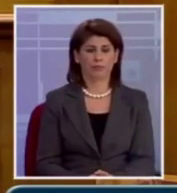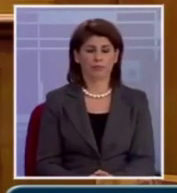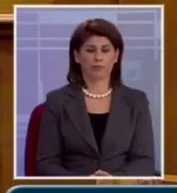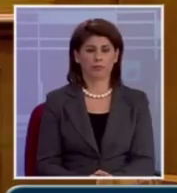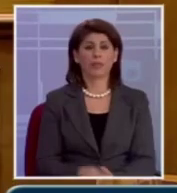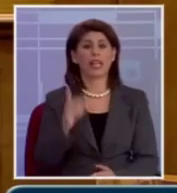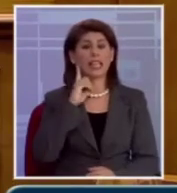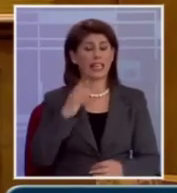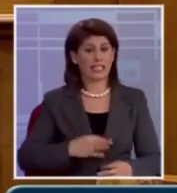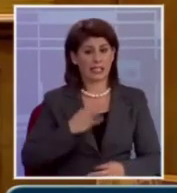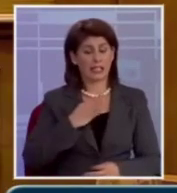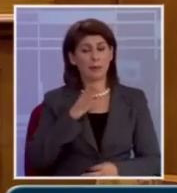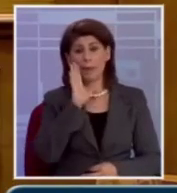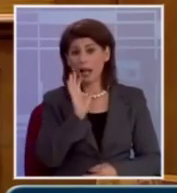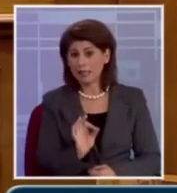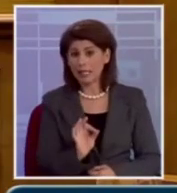πραγματικά